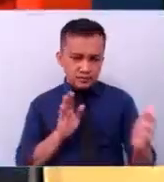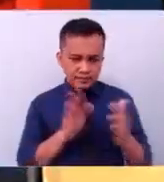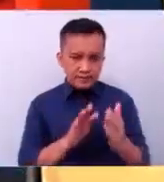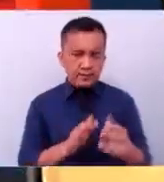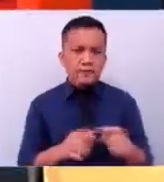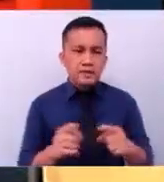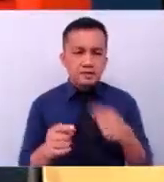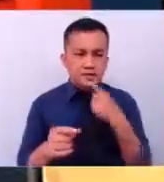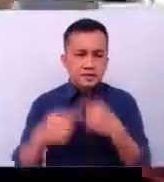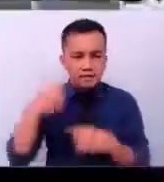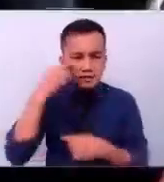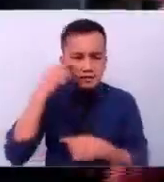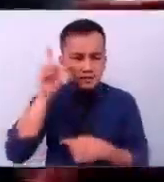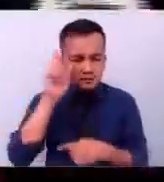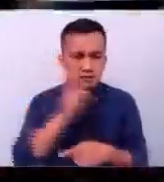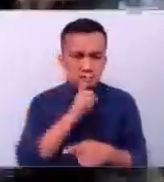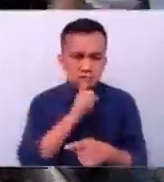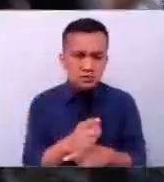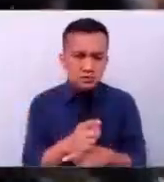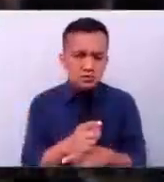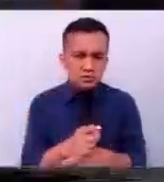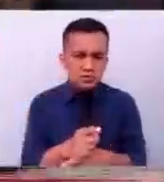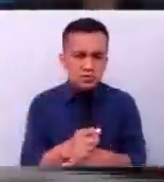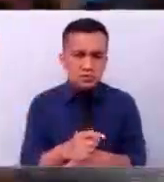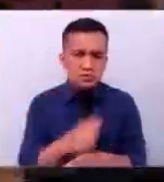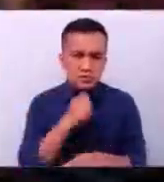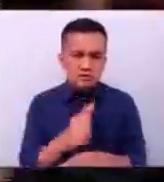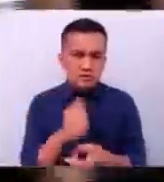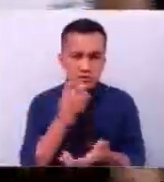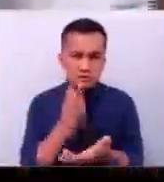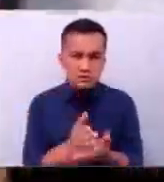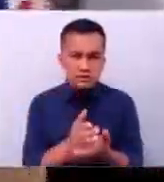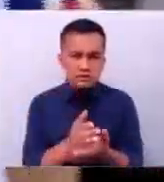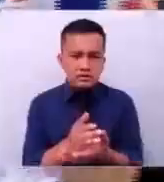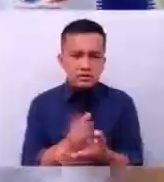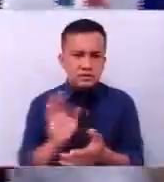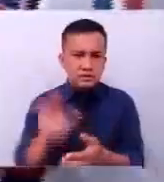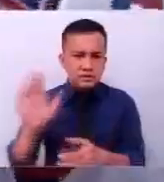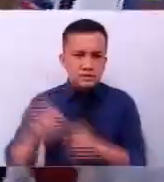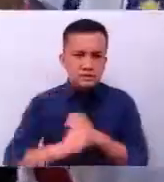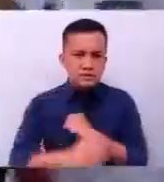ni Lacson, sigurado daw silang hindi sila titigil sa kanilang kampanya